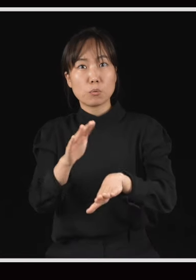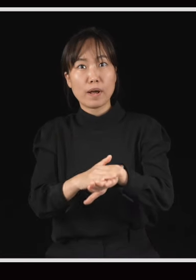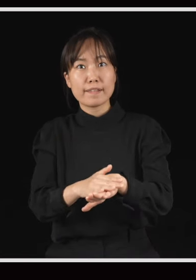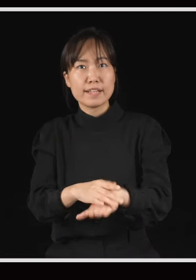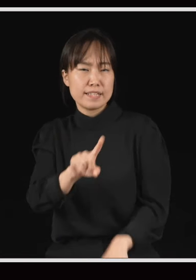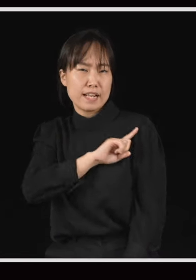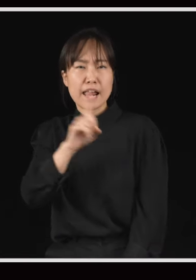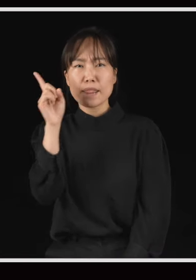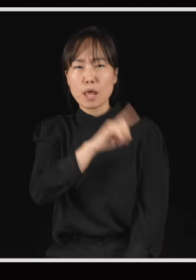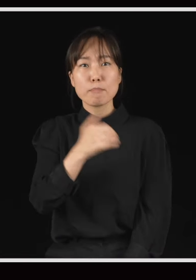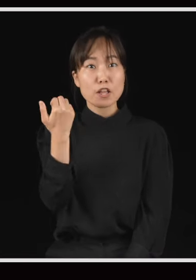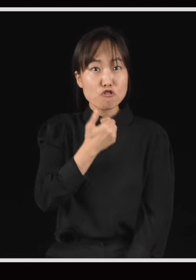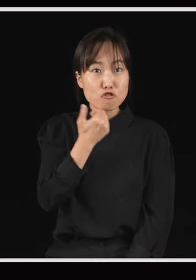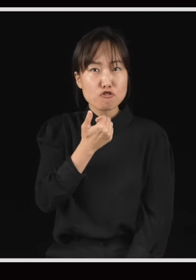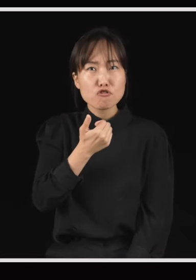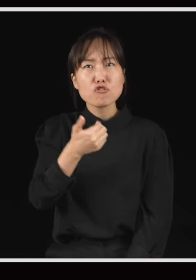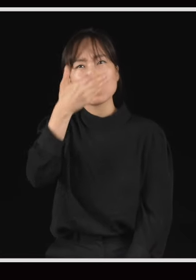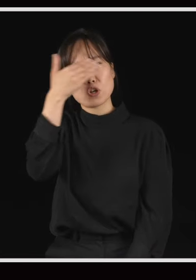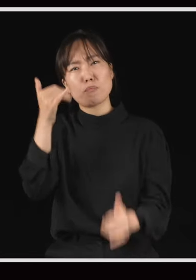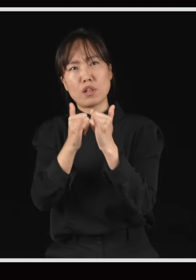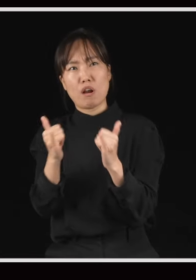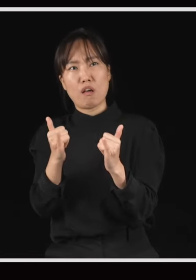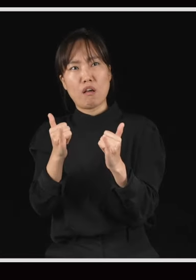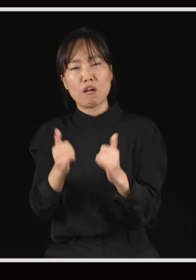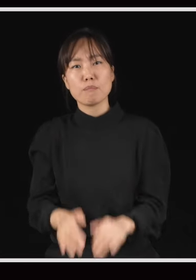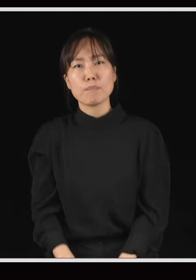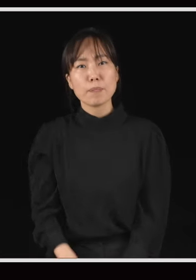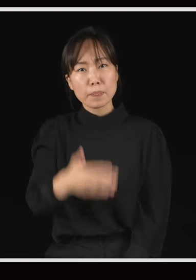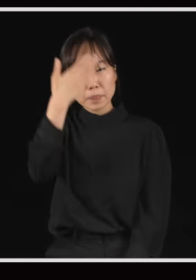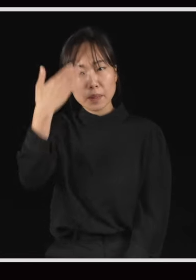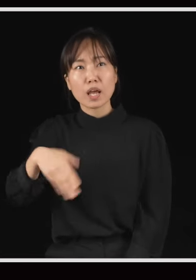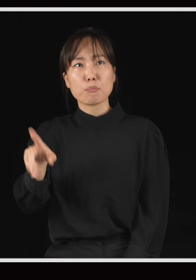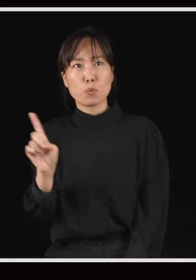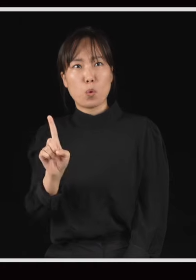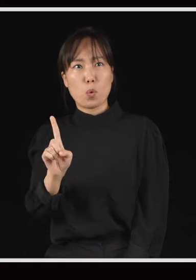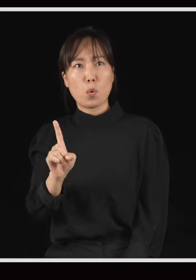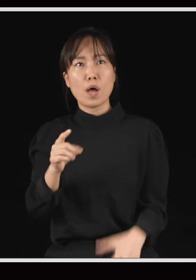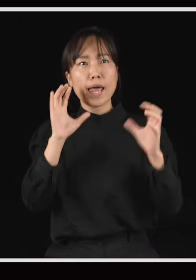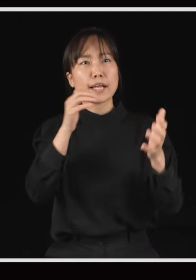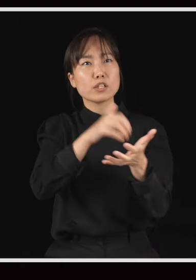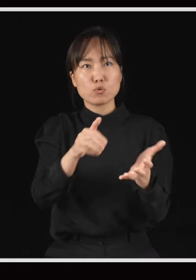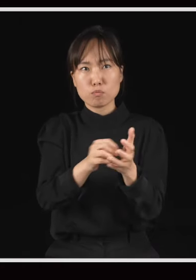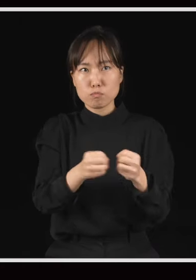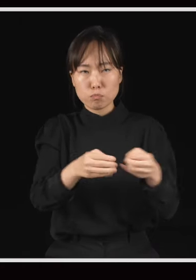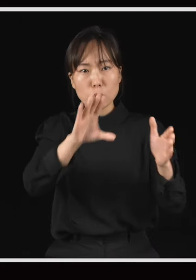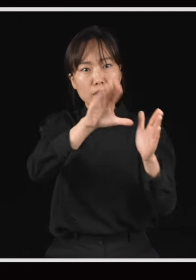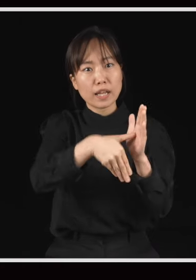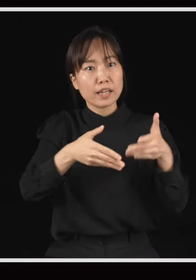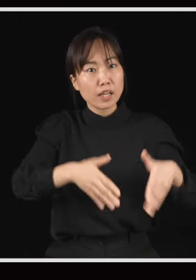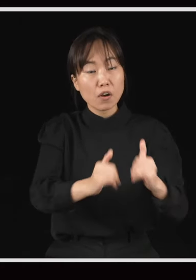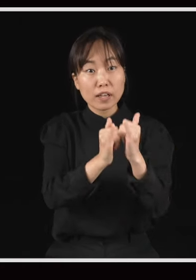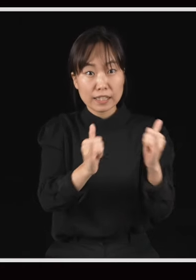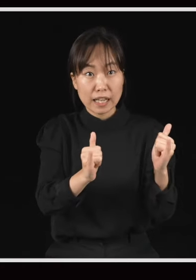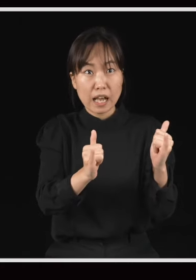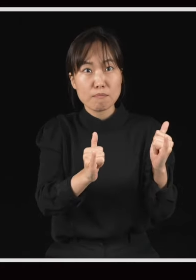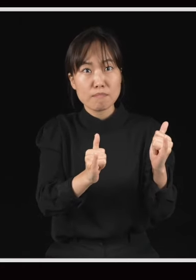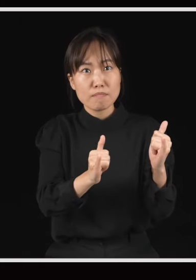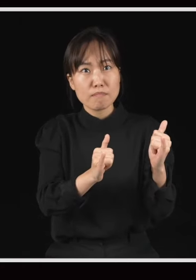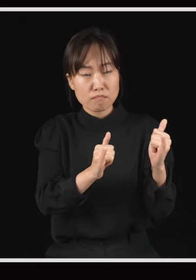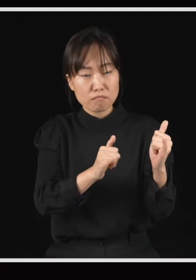식생활 지수도 특히 젊은 사람에서 굉장히 나쁩니다. 다행히 베이비 부머와 그 이후의 세대는